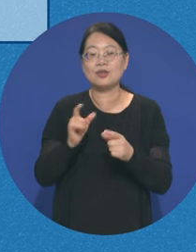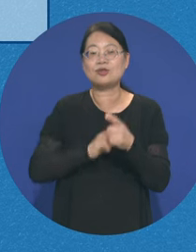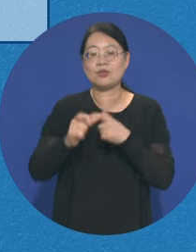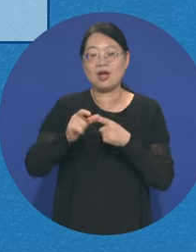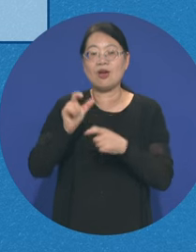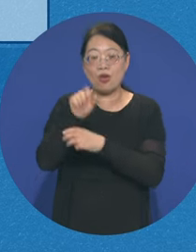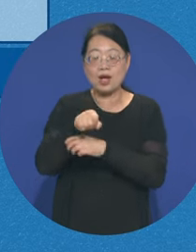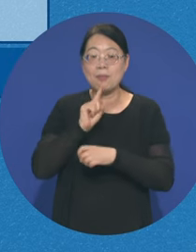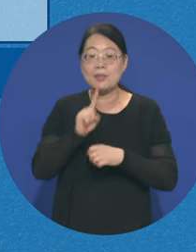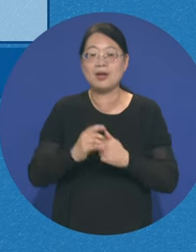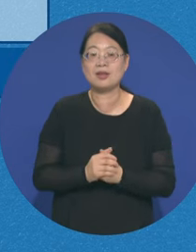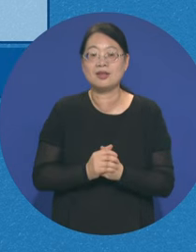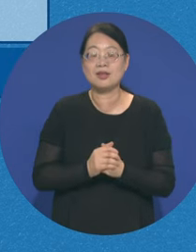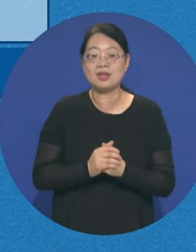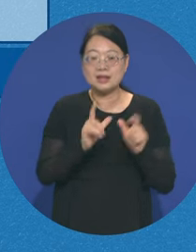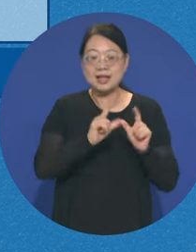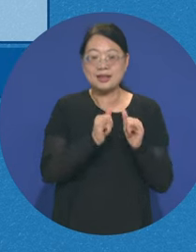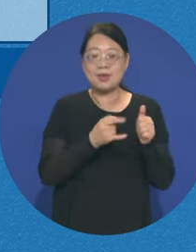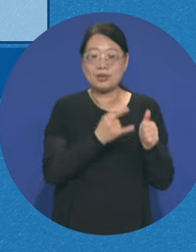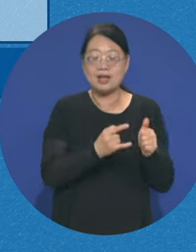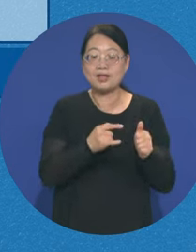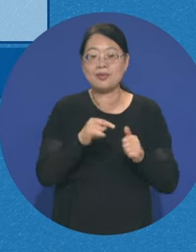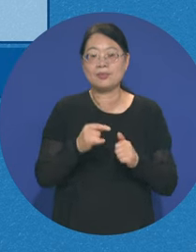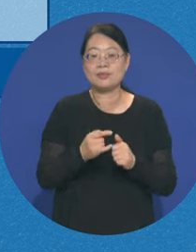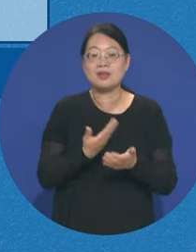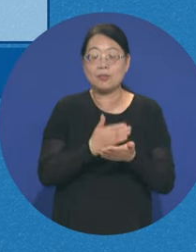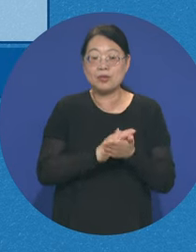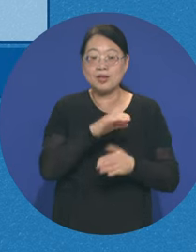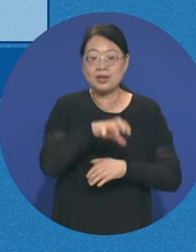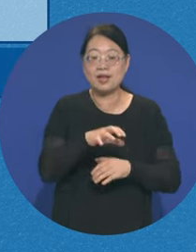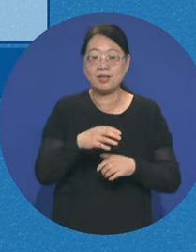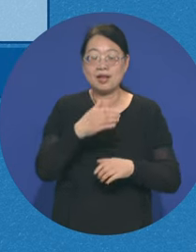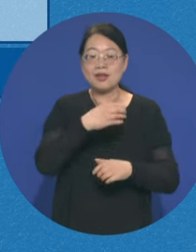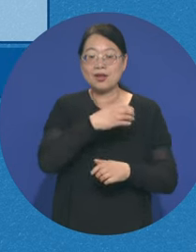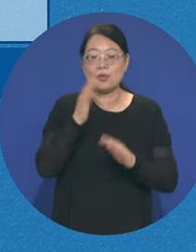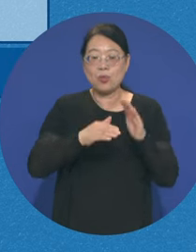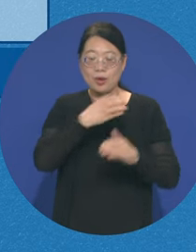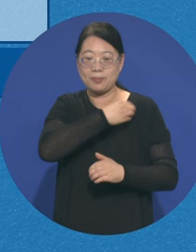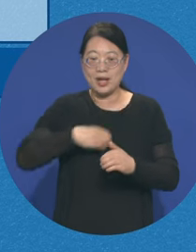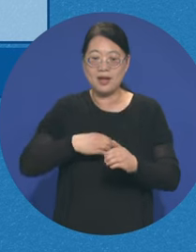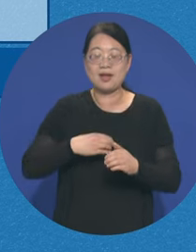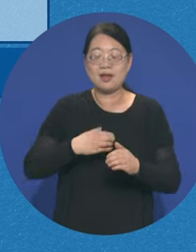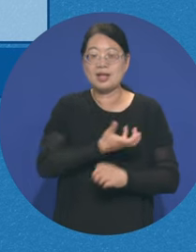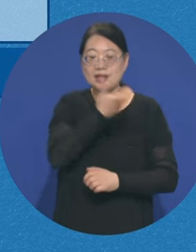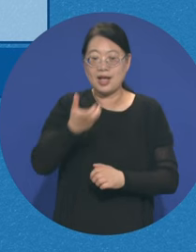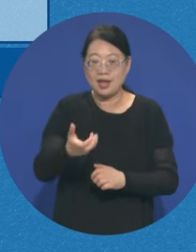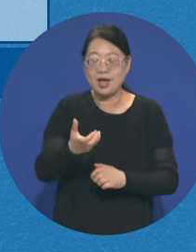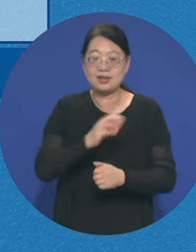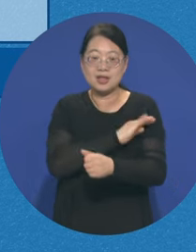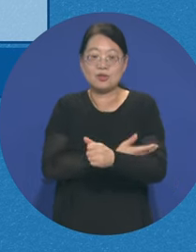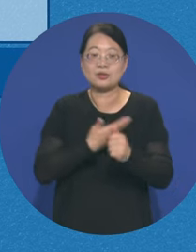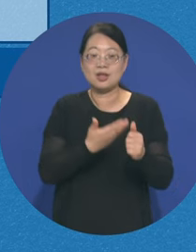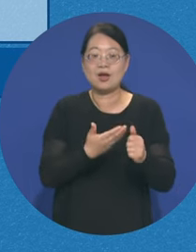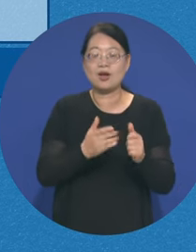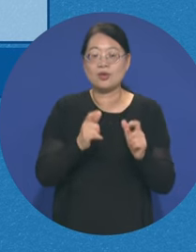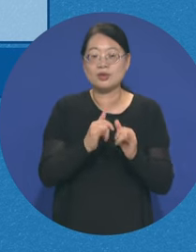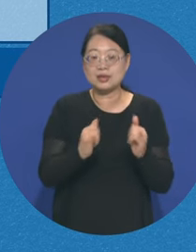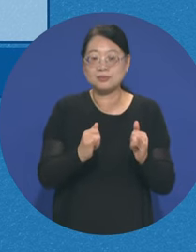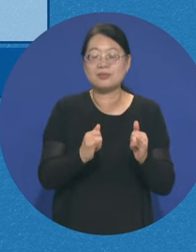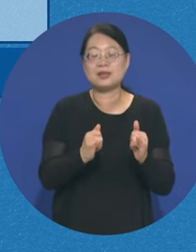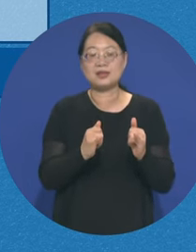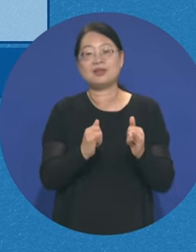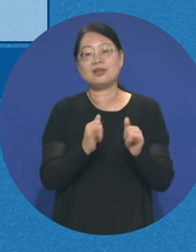담겼습니다 또 거주민들에게 해당 정비구역 내 공공 임대주택에 입주할 수 있는 자격을 부여해 거주민 재정 착도